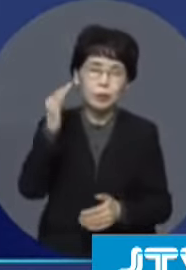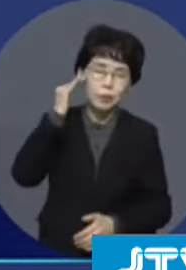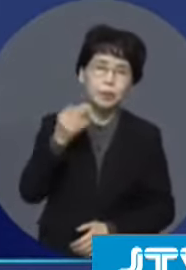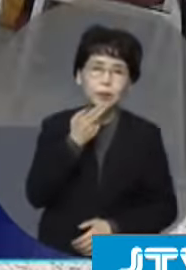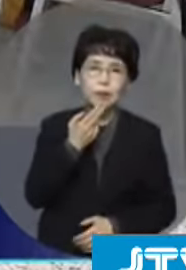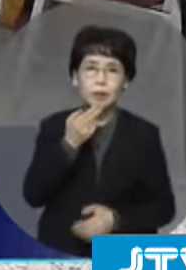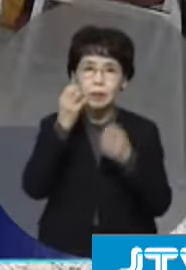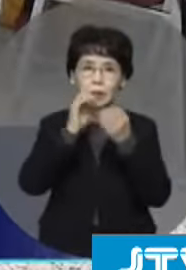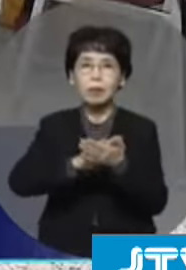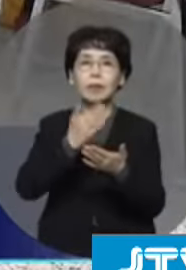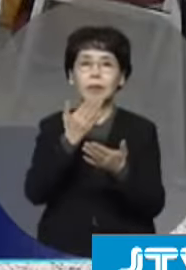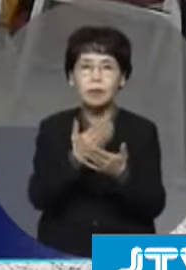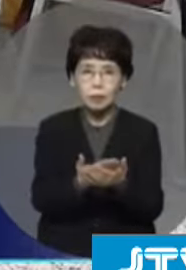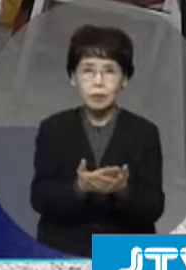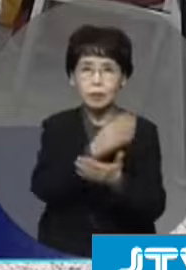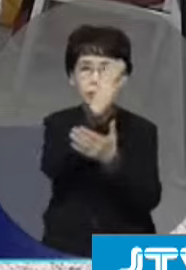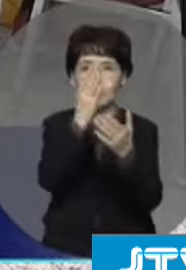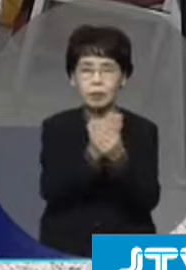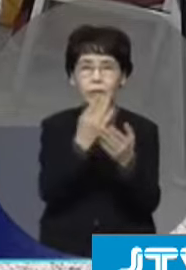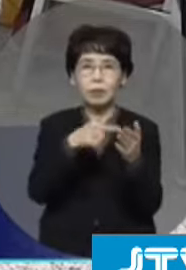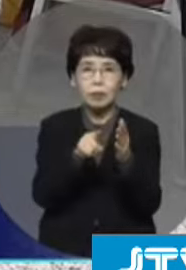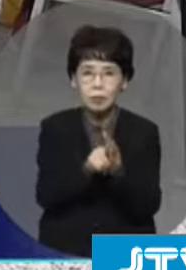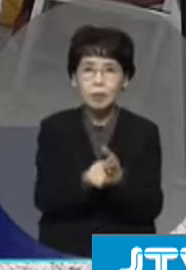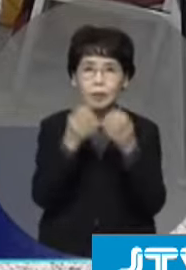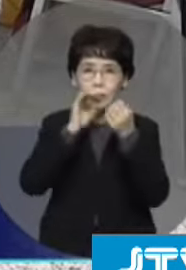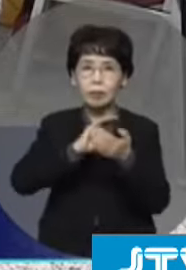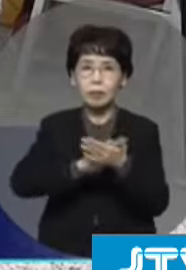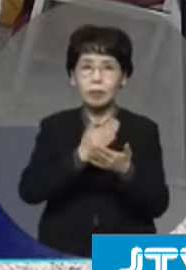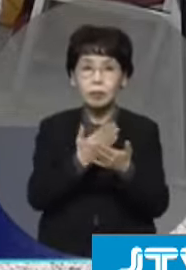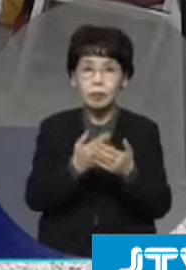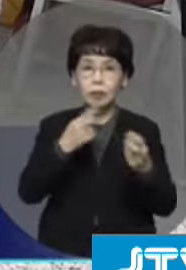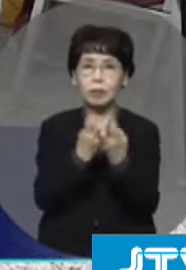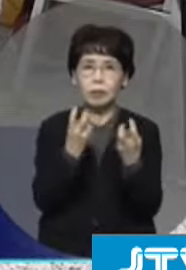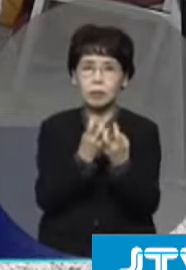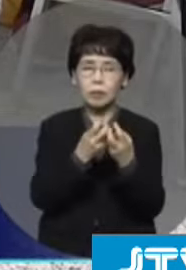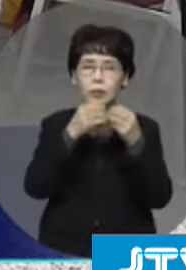있도록 개혁 정책을 더 세심하게 챙기겠습니다.